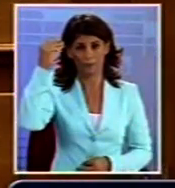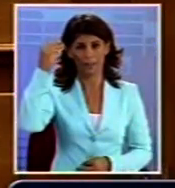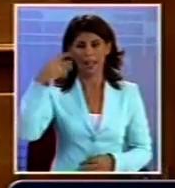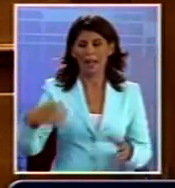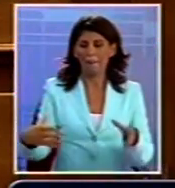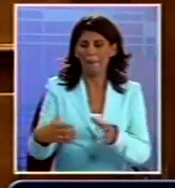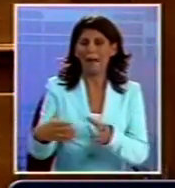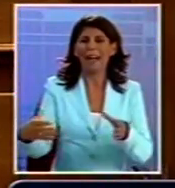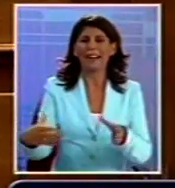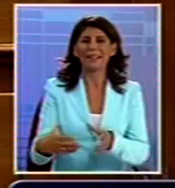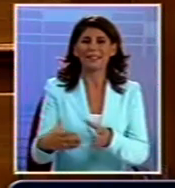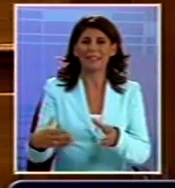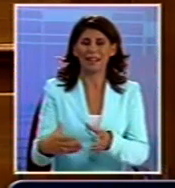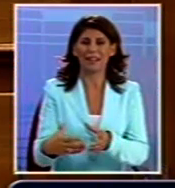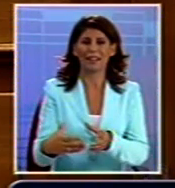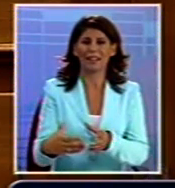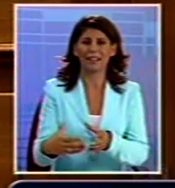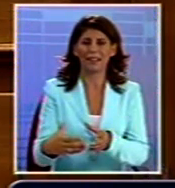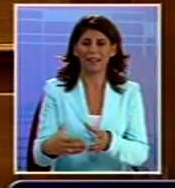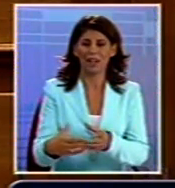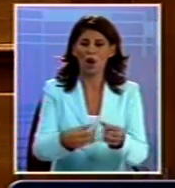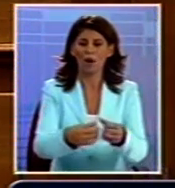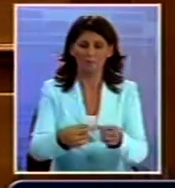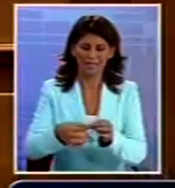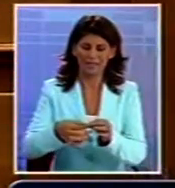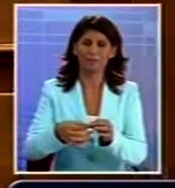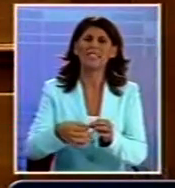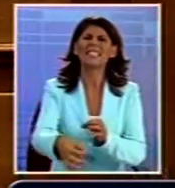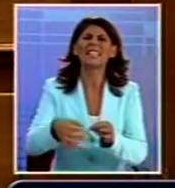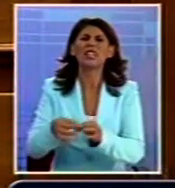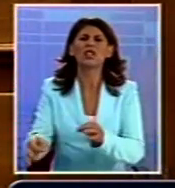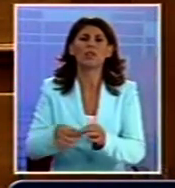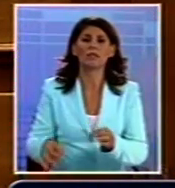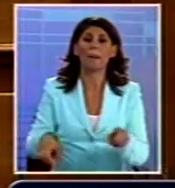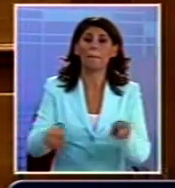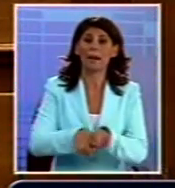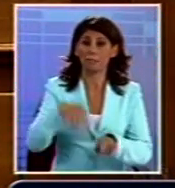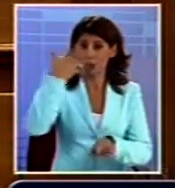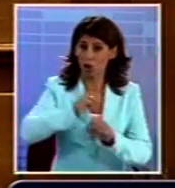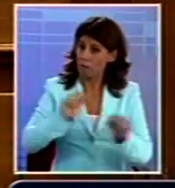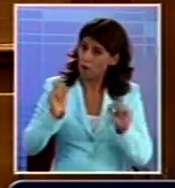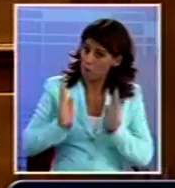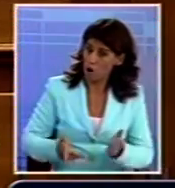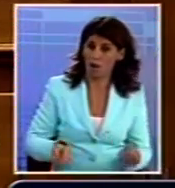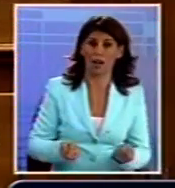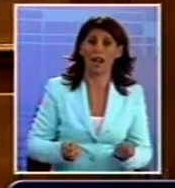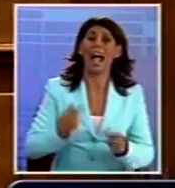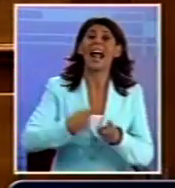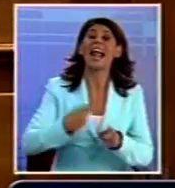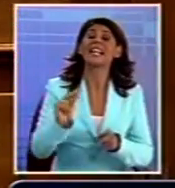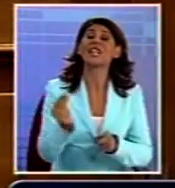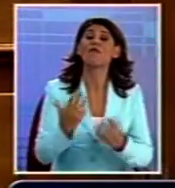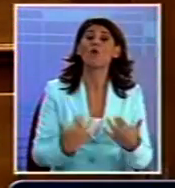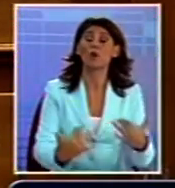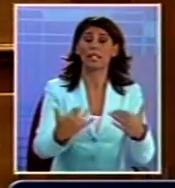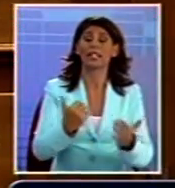παρεΐτσα οι συνιστώσεις σας με την τρομοκρατία μπορεί να κάνουν, αλλά από την Ελληνική Βουλή και τους